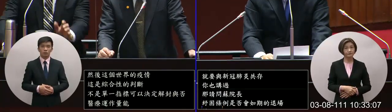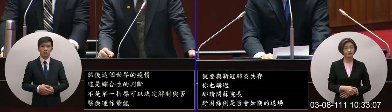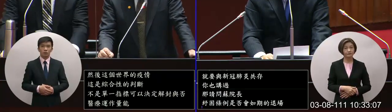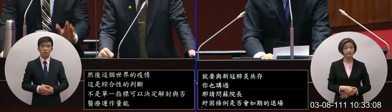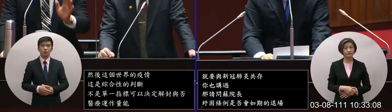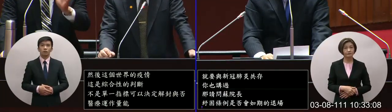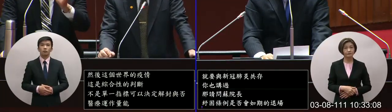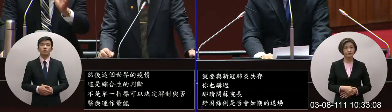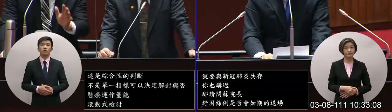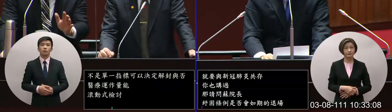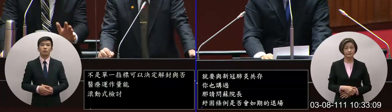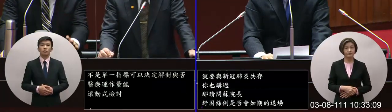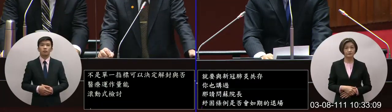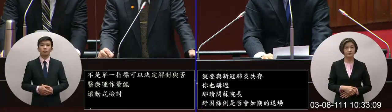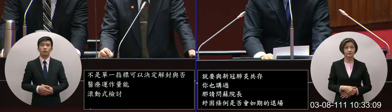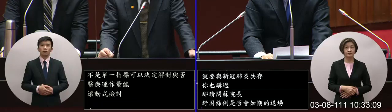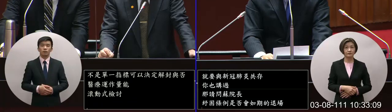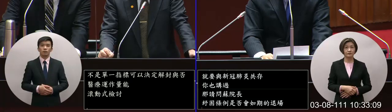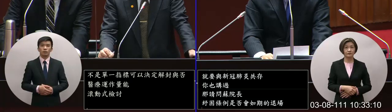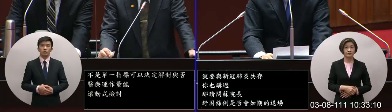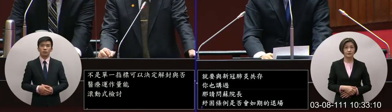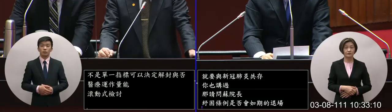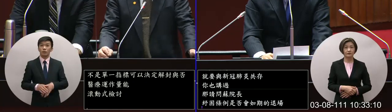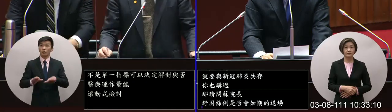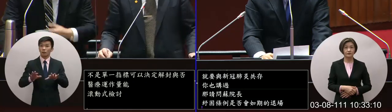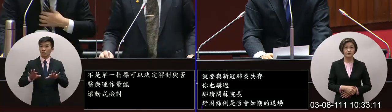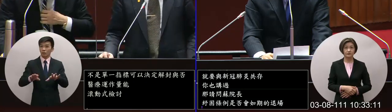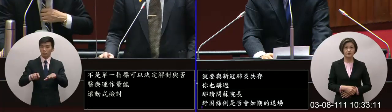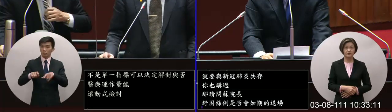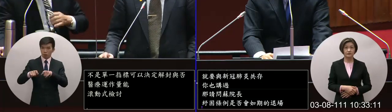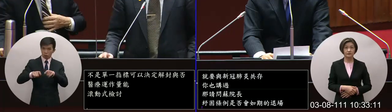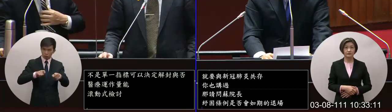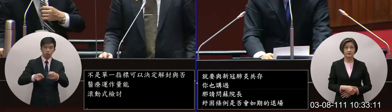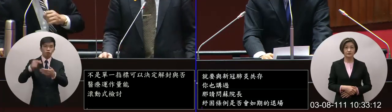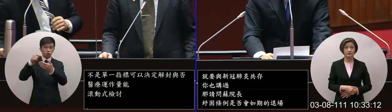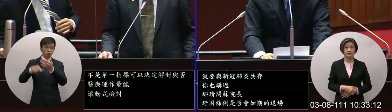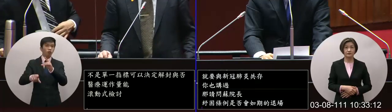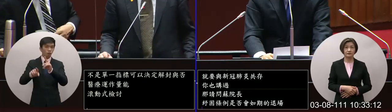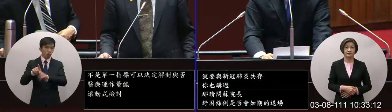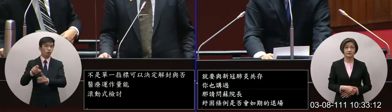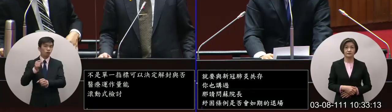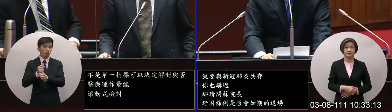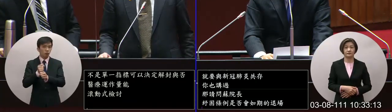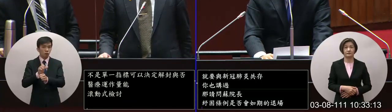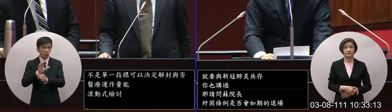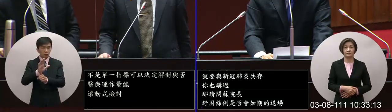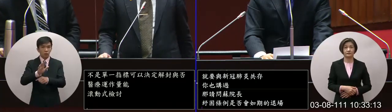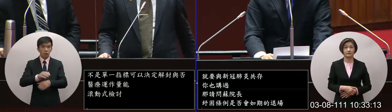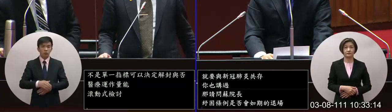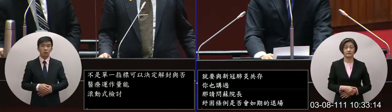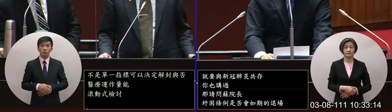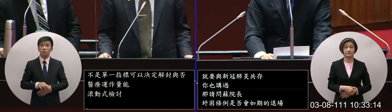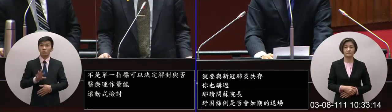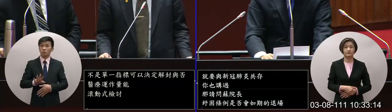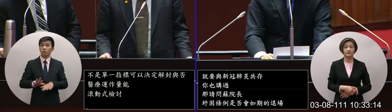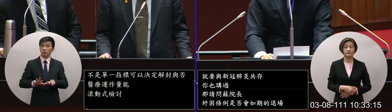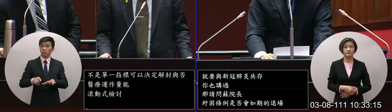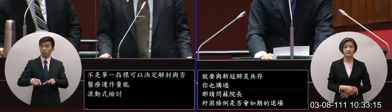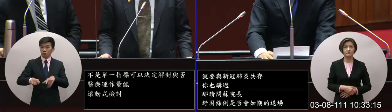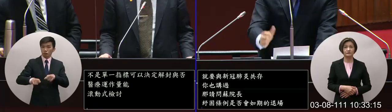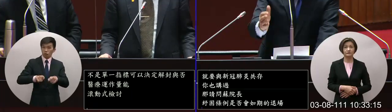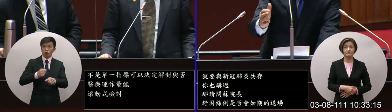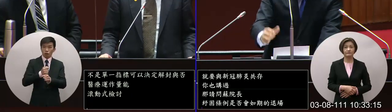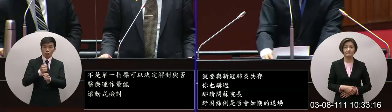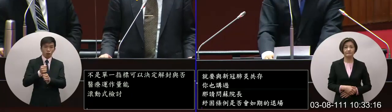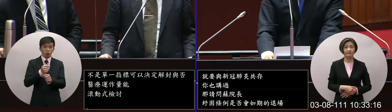这个我们现在就相关的都依照规定来进行。那目前我们这一方面都做得很好啊，